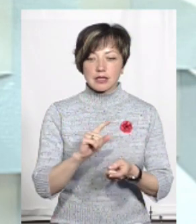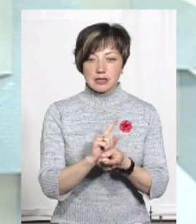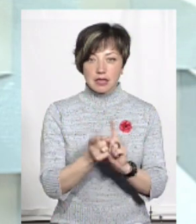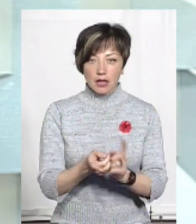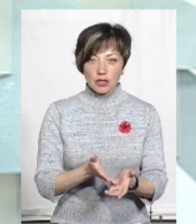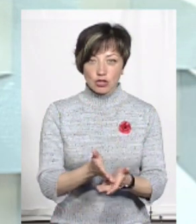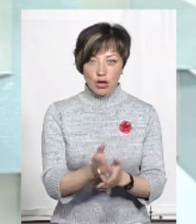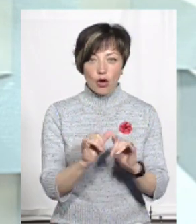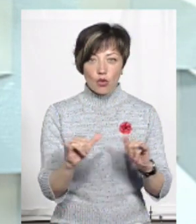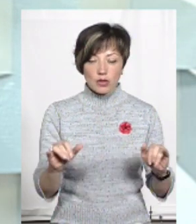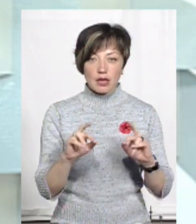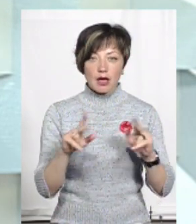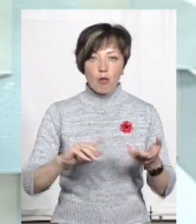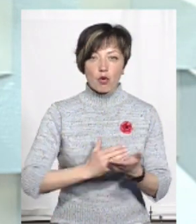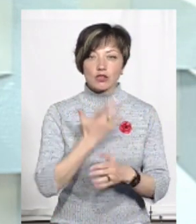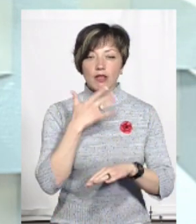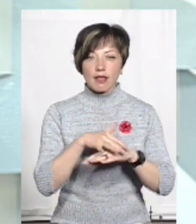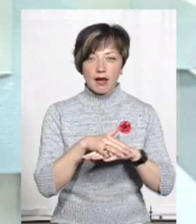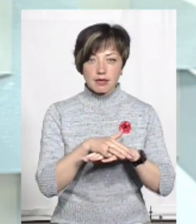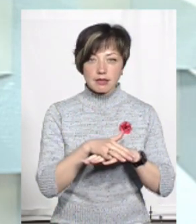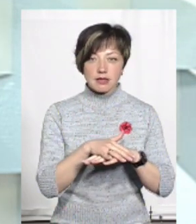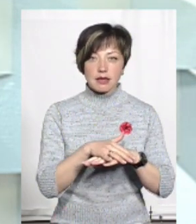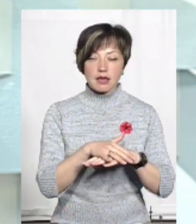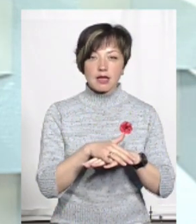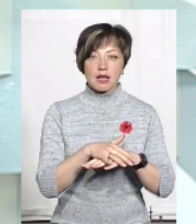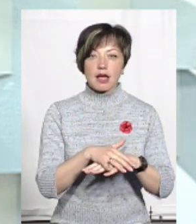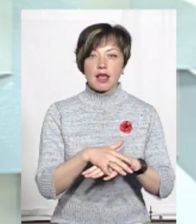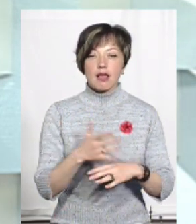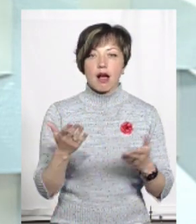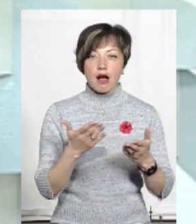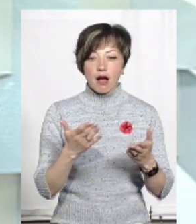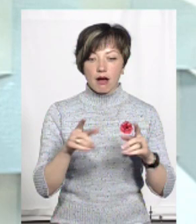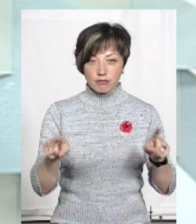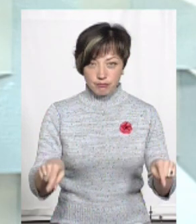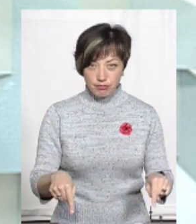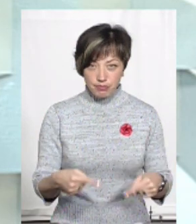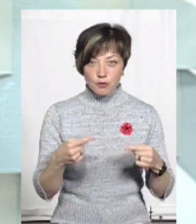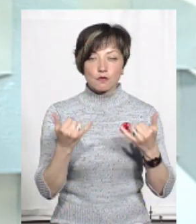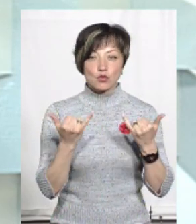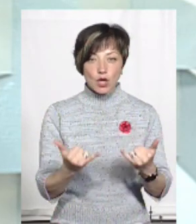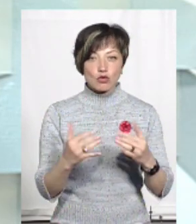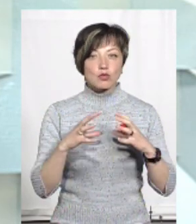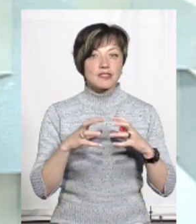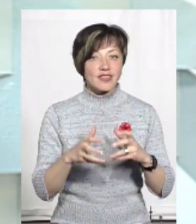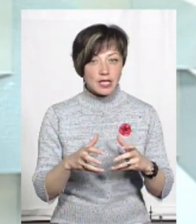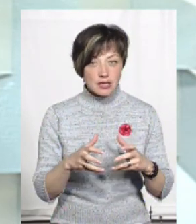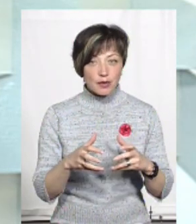на шлях розвитку, як політична нація, як нація, яка самостверджується в сучасному